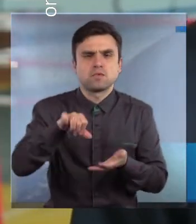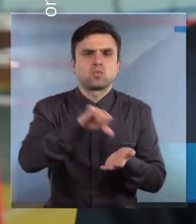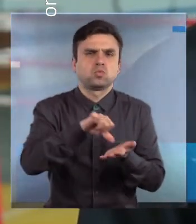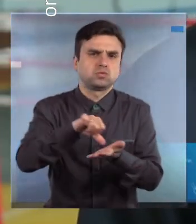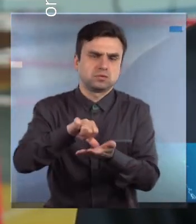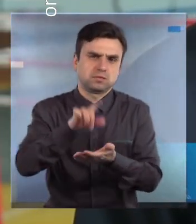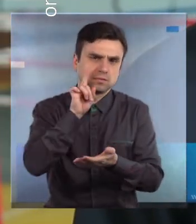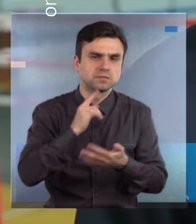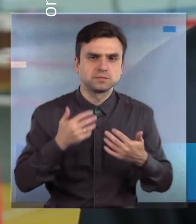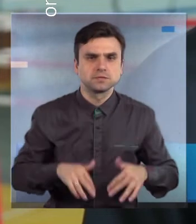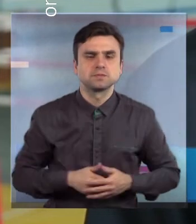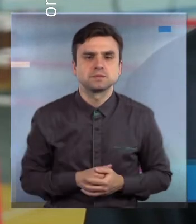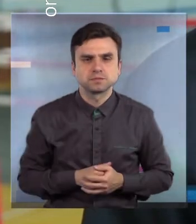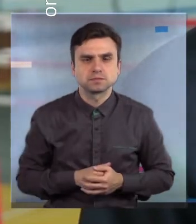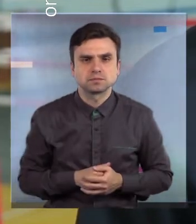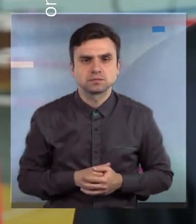очікуємо позитивного результату.